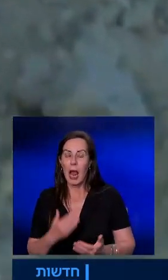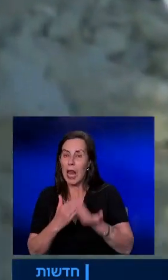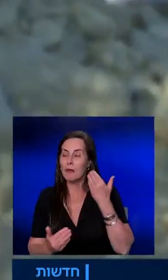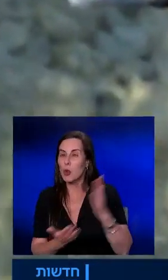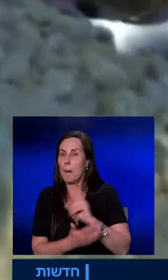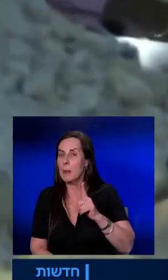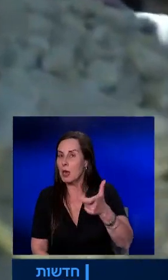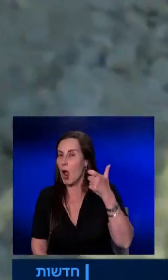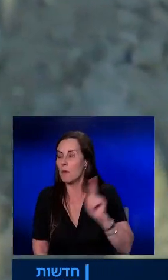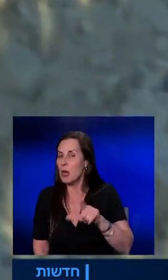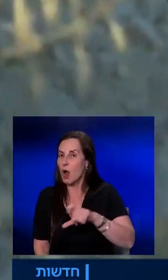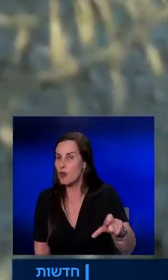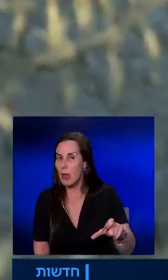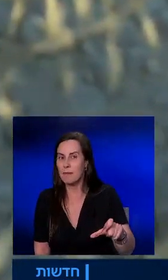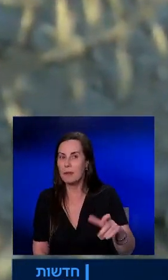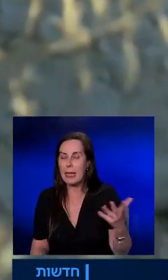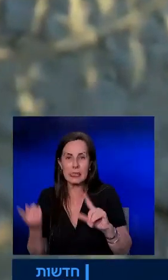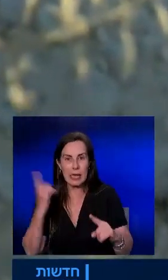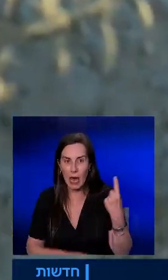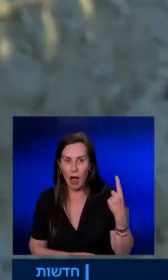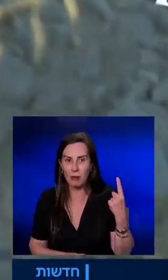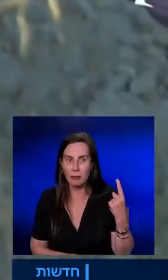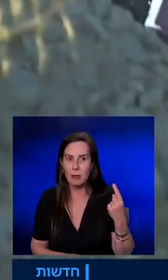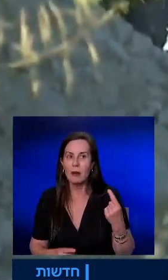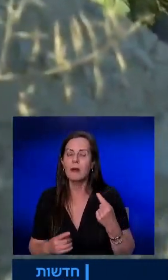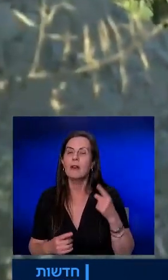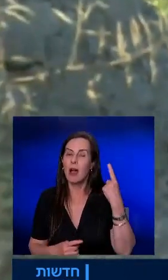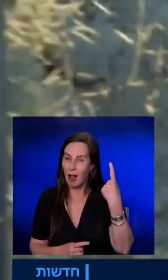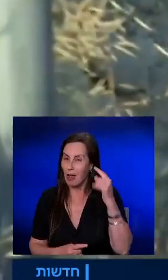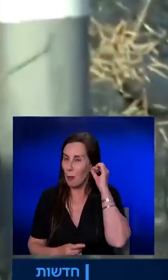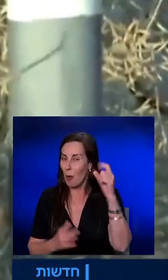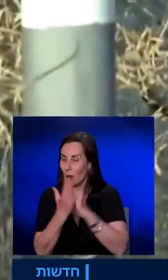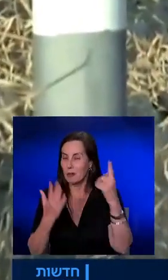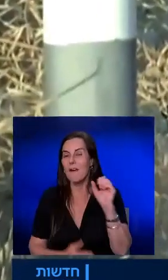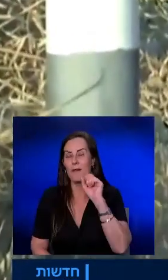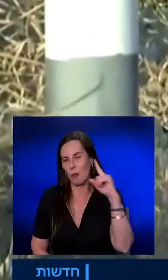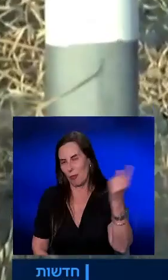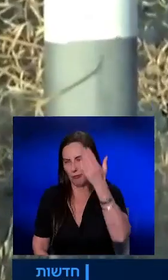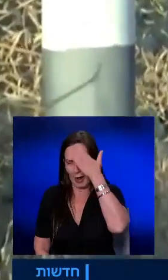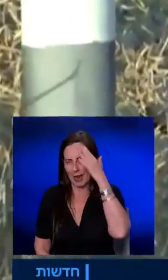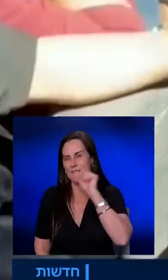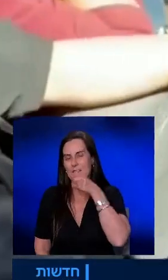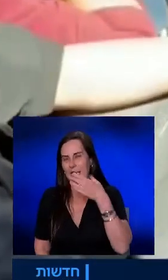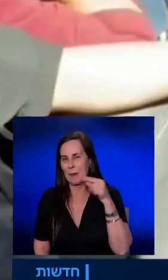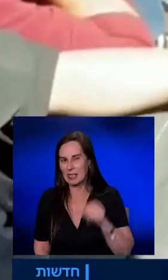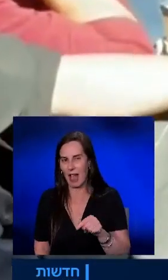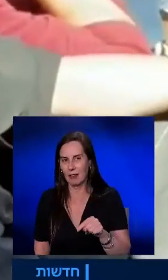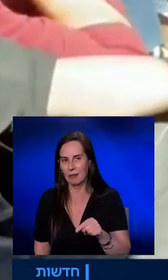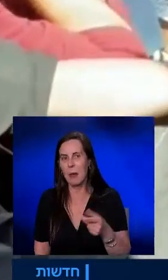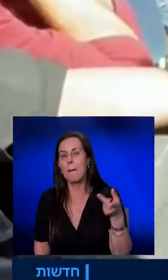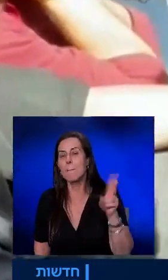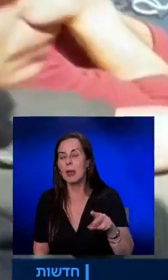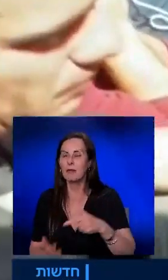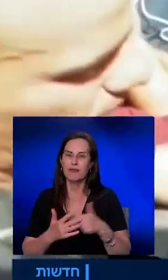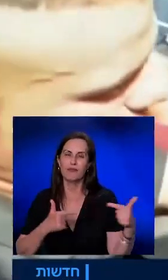מי האשם בירי וכיצד התרחש, מה שברור הוא שאחת העיתונאיות המוכרות והוותיקות בארץ מצאה את מותה